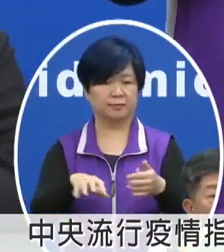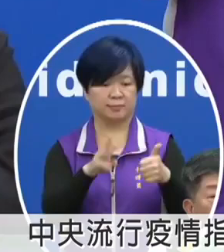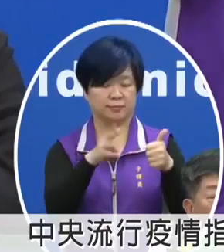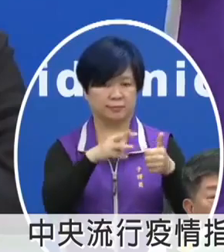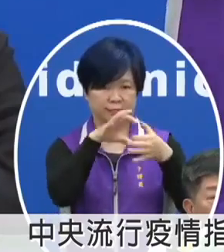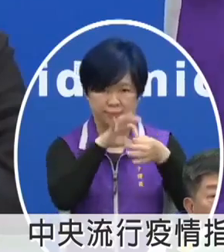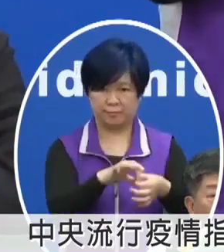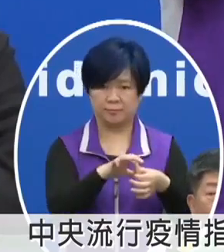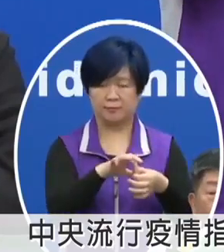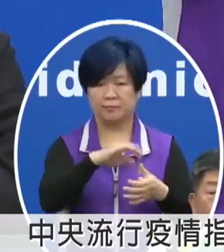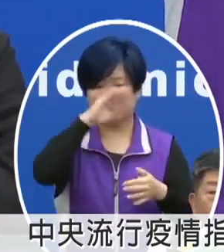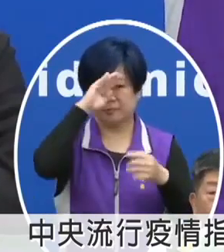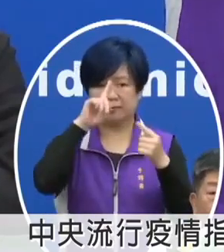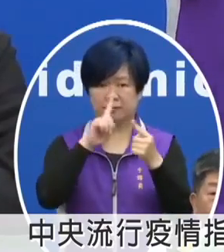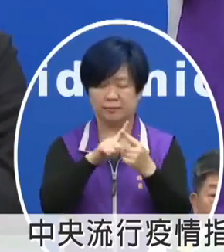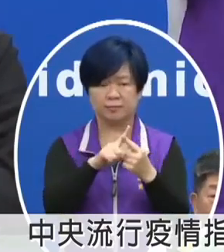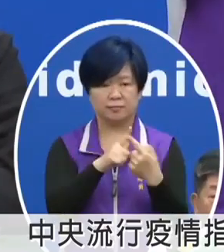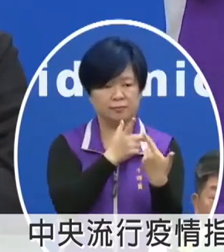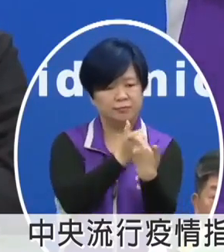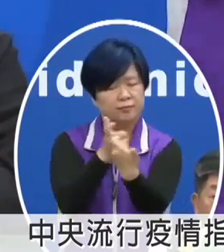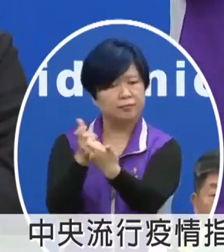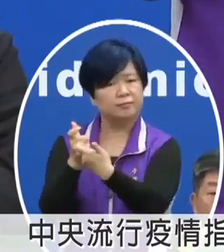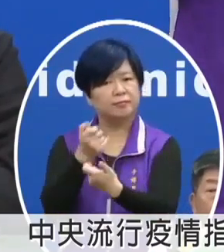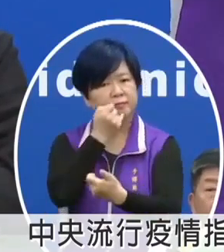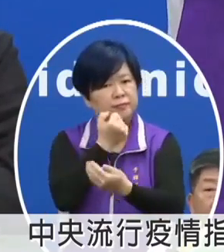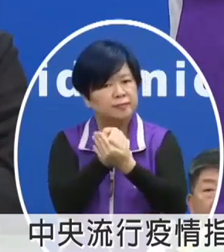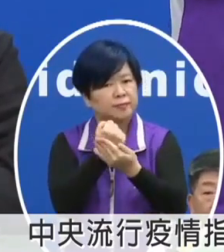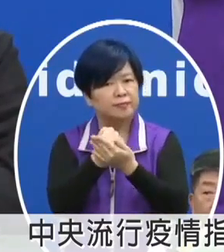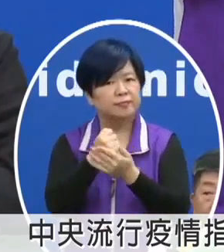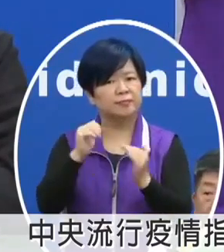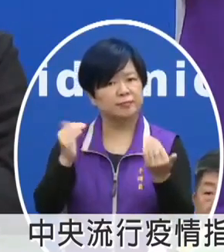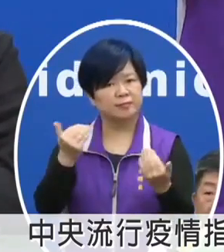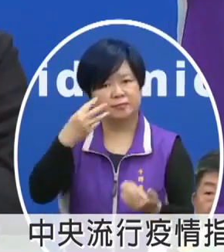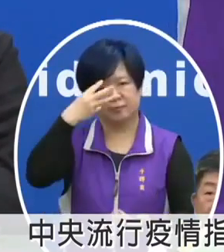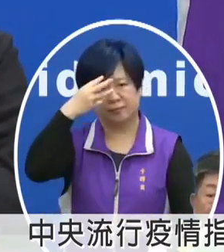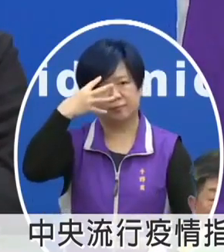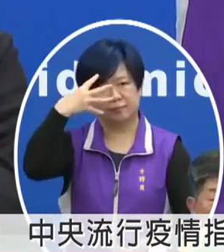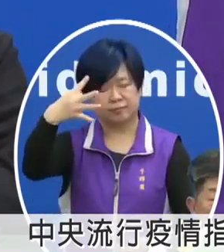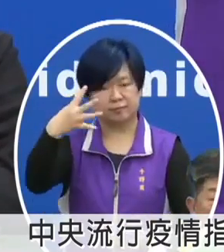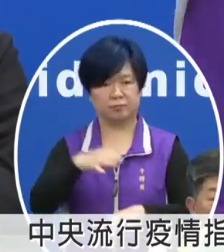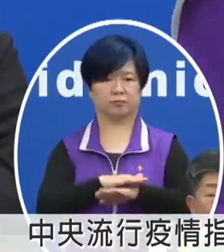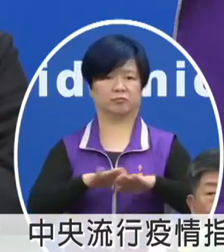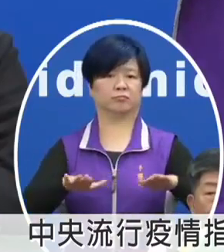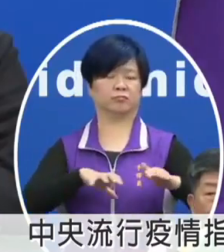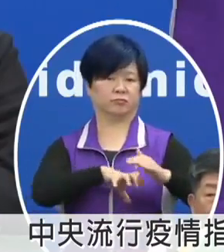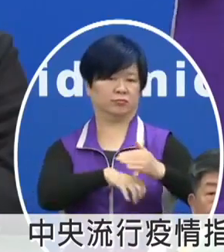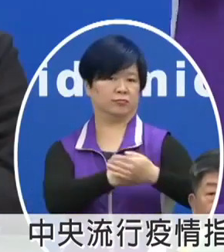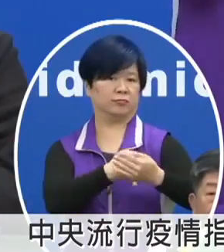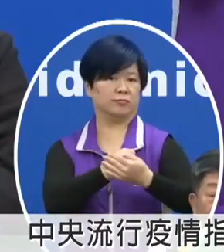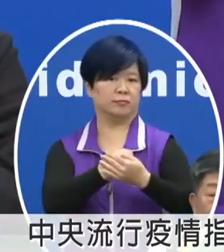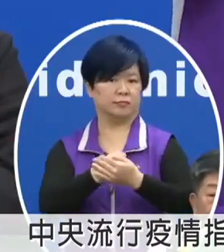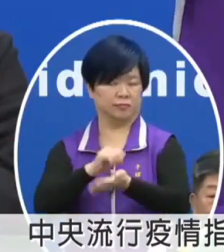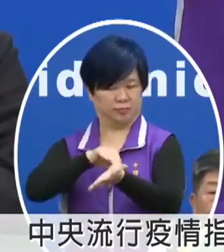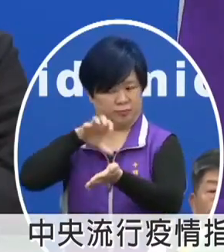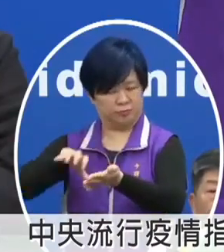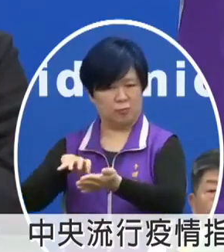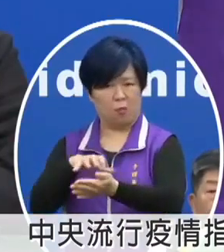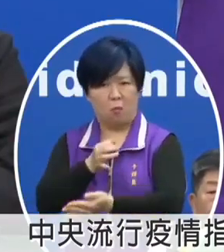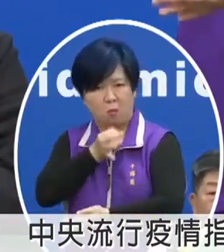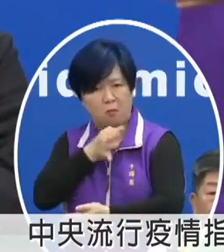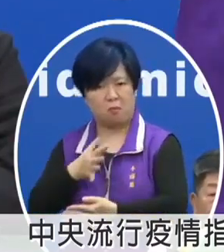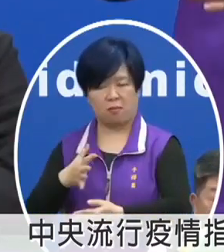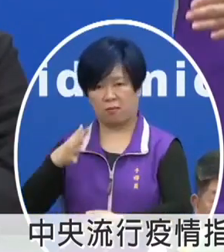里面或是病人的量里面都可以存有3-4天的一个安全存量，然后在医院有7天的安全存